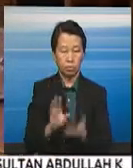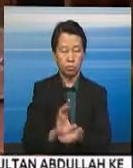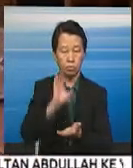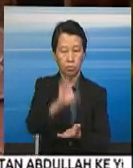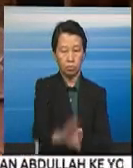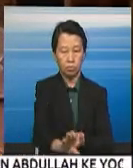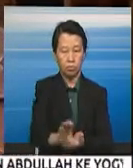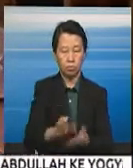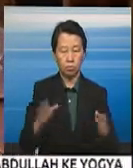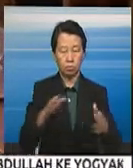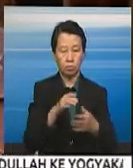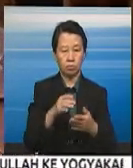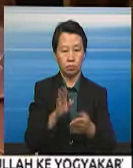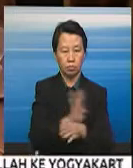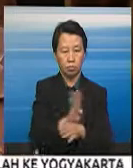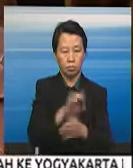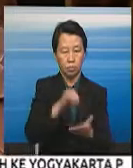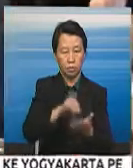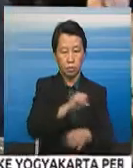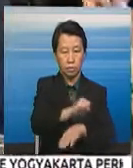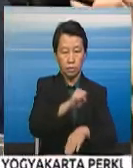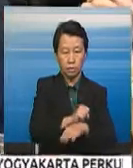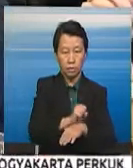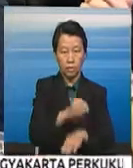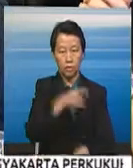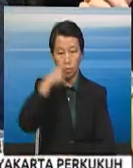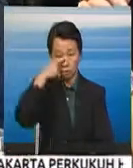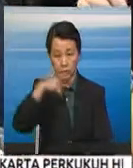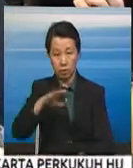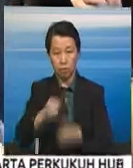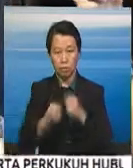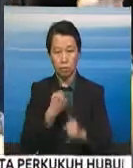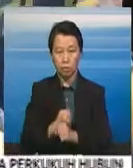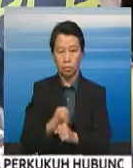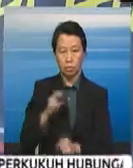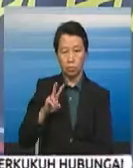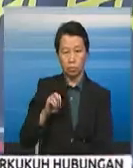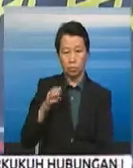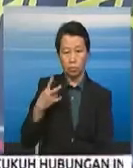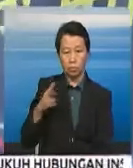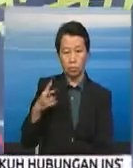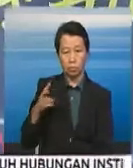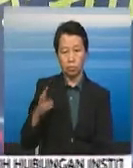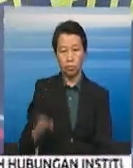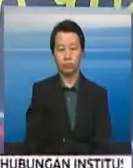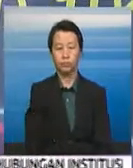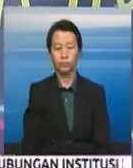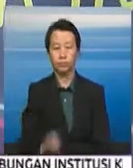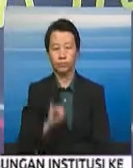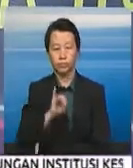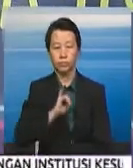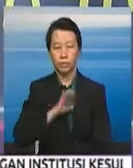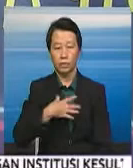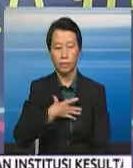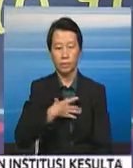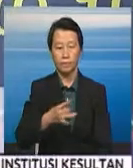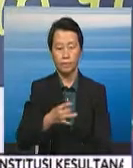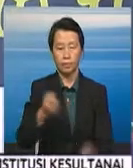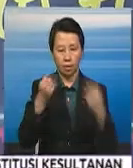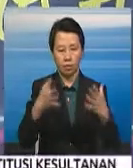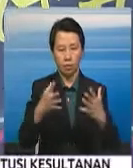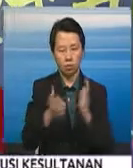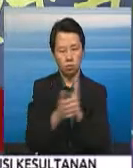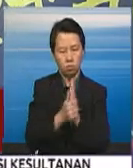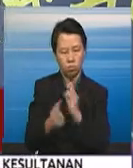melabuhkan perniagaan mereka di Singapura dan Thailand semenjak tahun 2017. Right, and I really like the fact that, you know, there's so much more